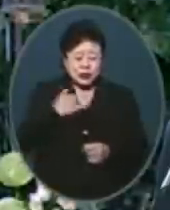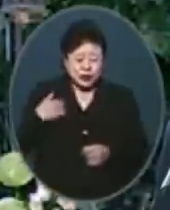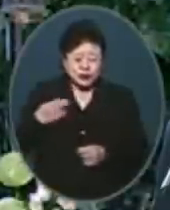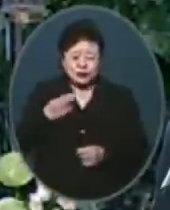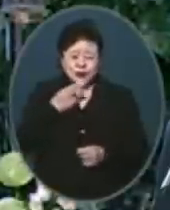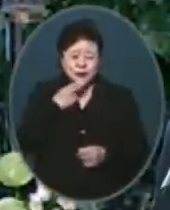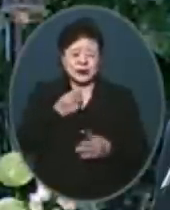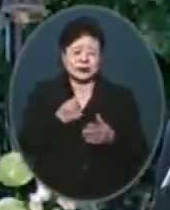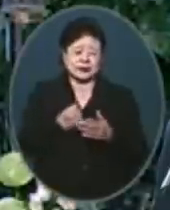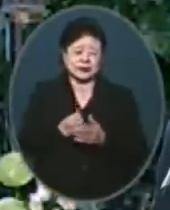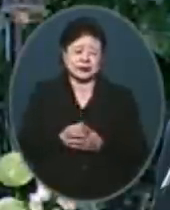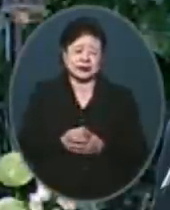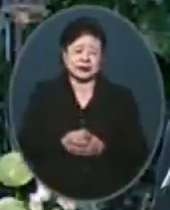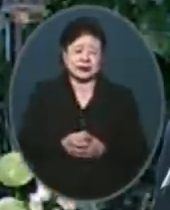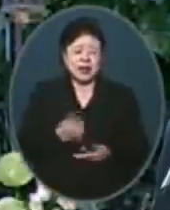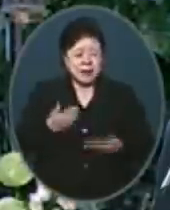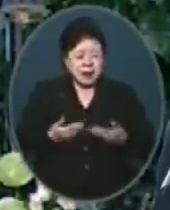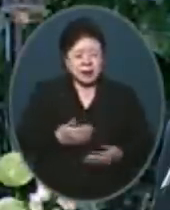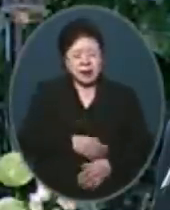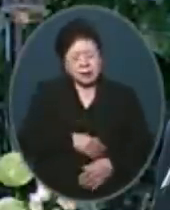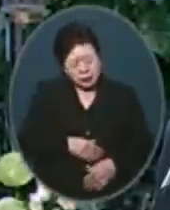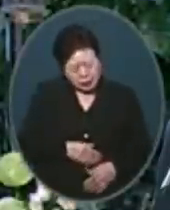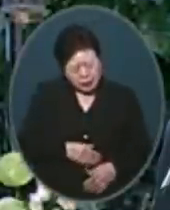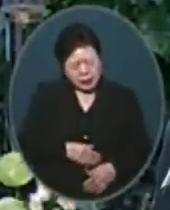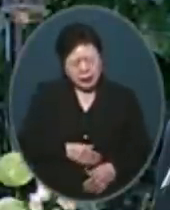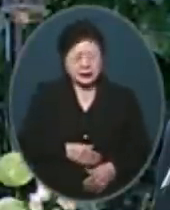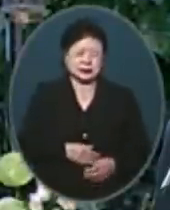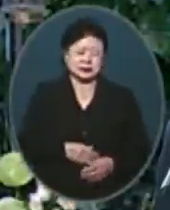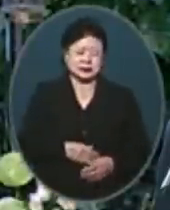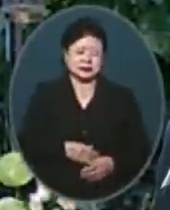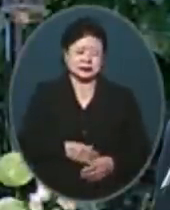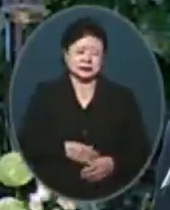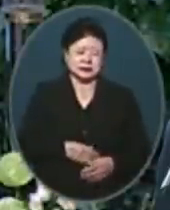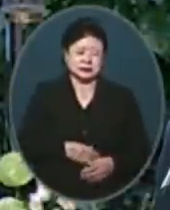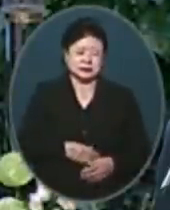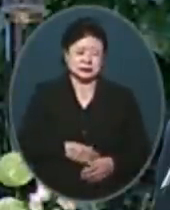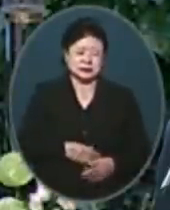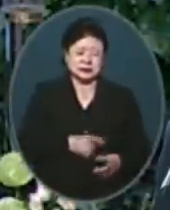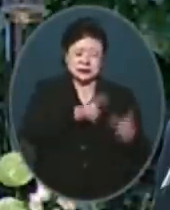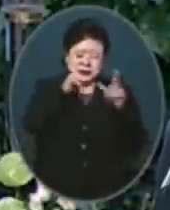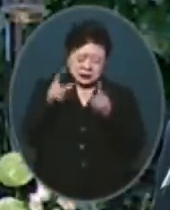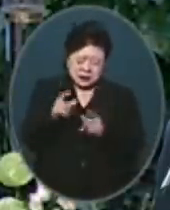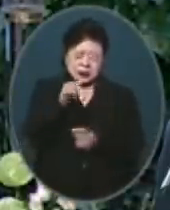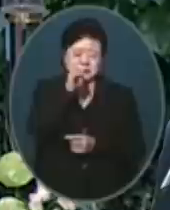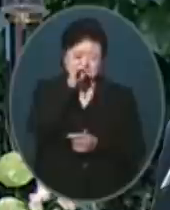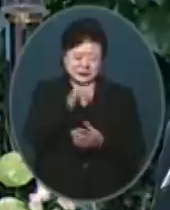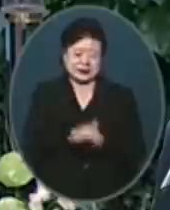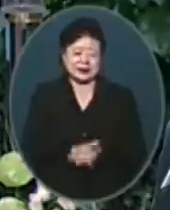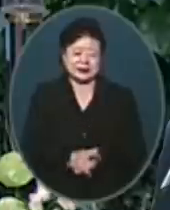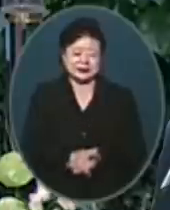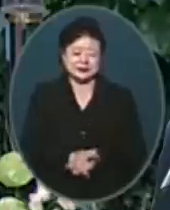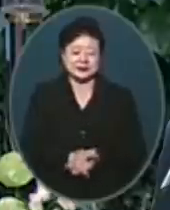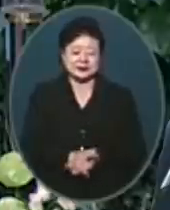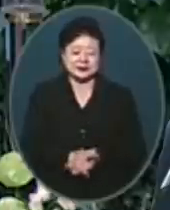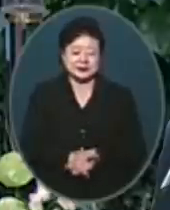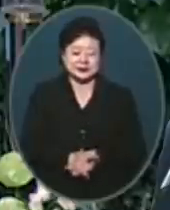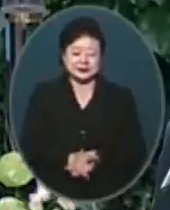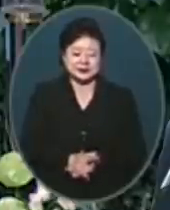갖지 못하고 바쁘고 피곤하고 지친 일상을 살아가고 있습니다.